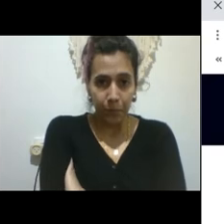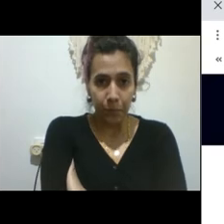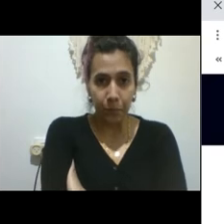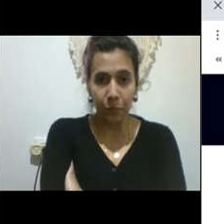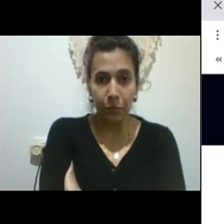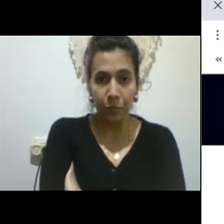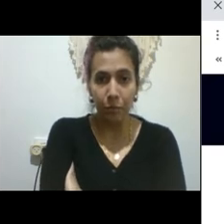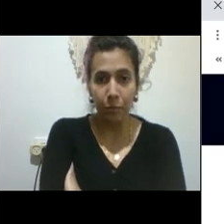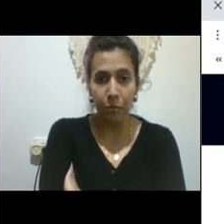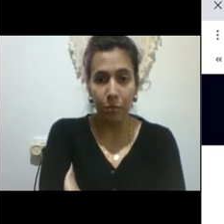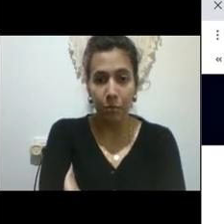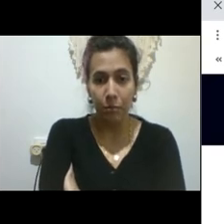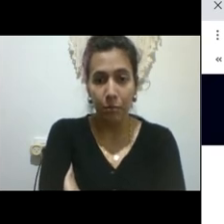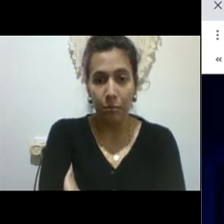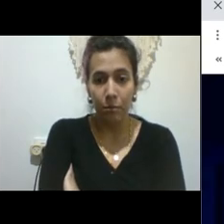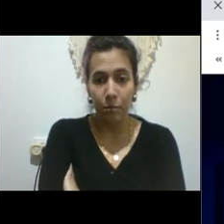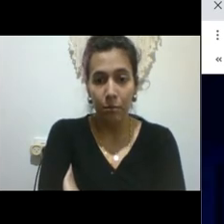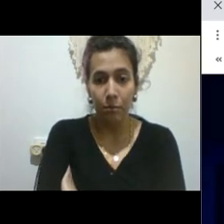המסלול של ניר,